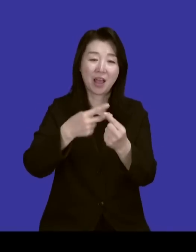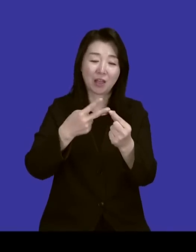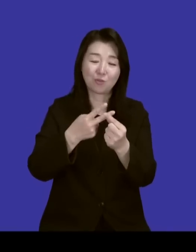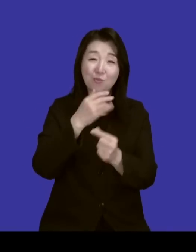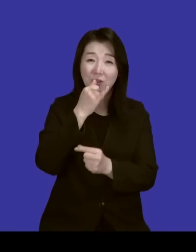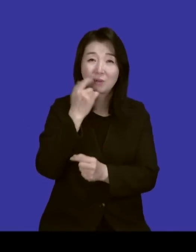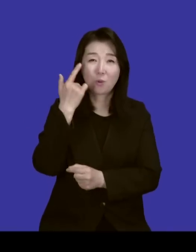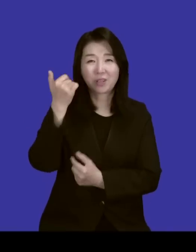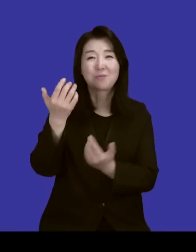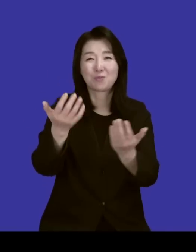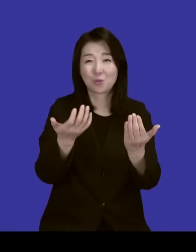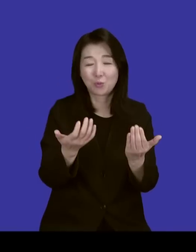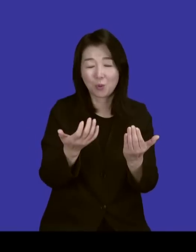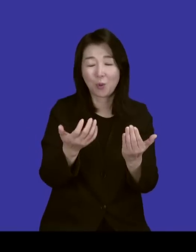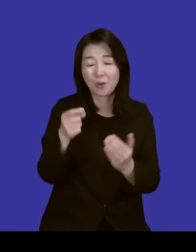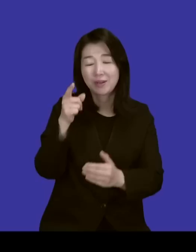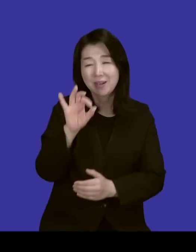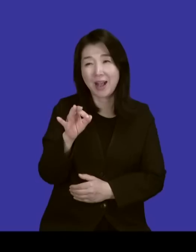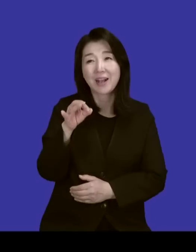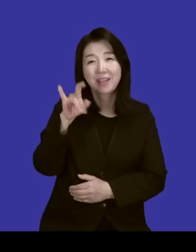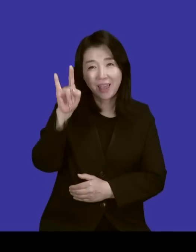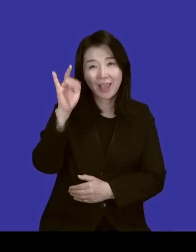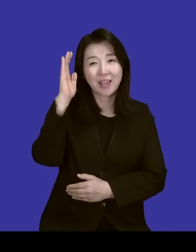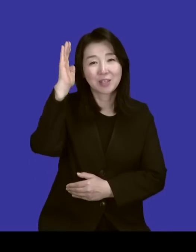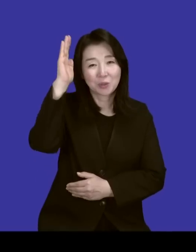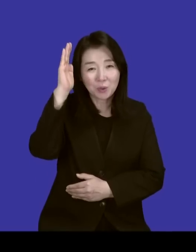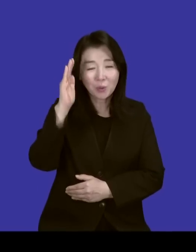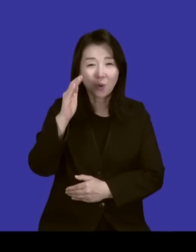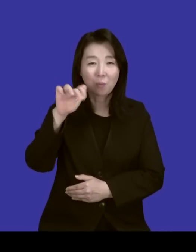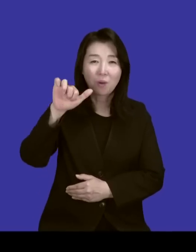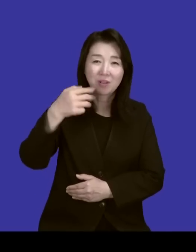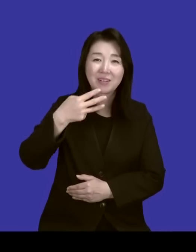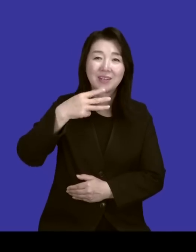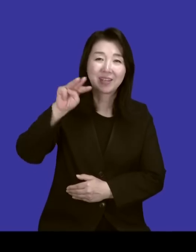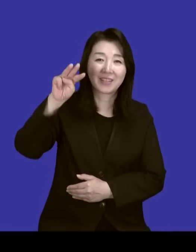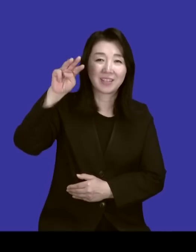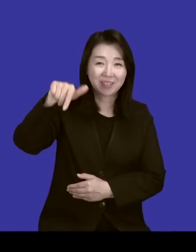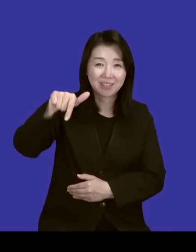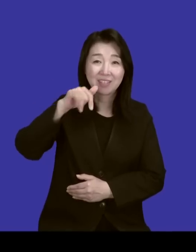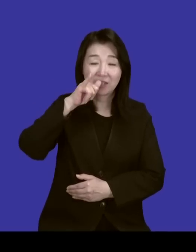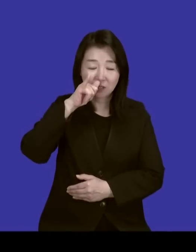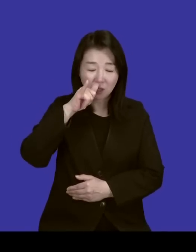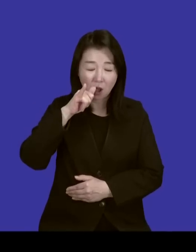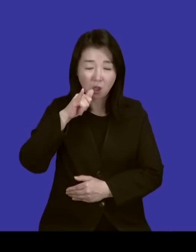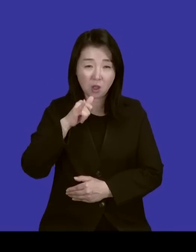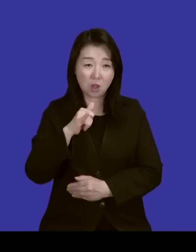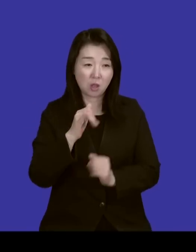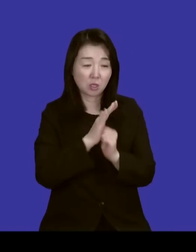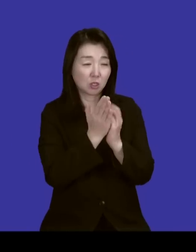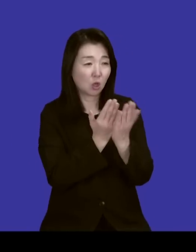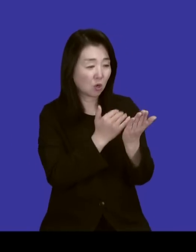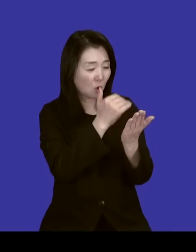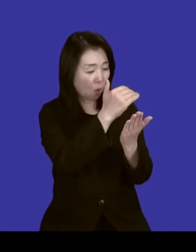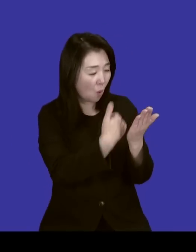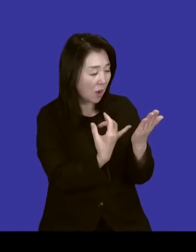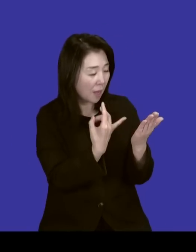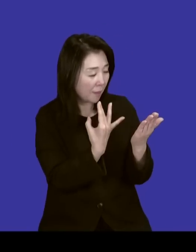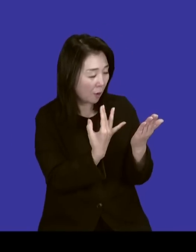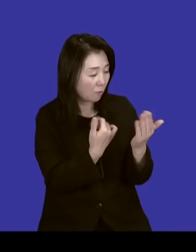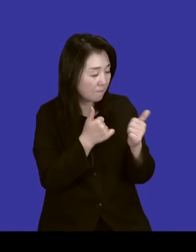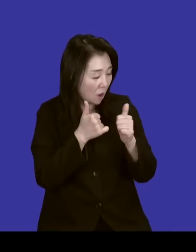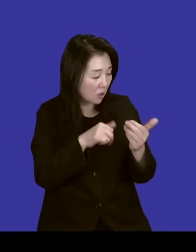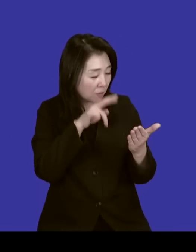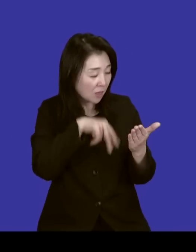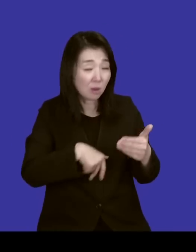나누어서 강해 설교 클리닉, 그래서 예. 어떻게 정말 성경의 본문에 충실하면서도 예. 잘 적용할 수